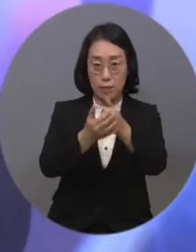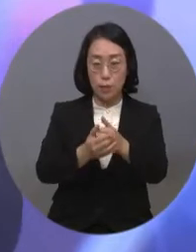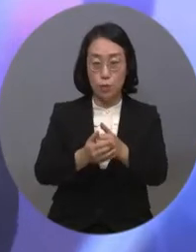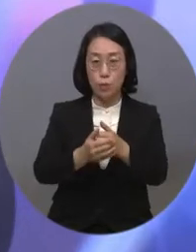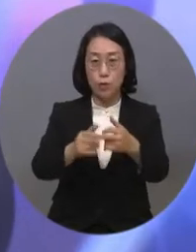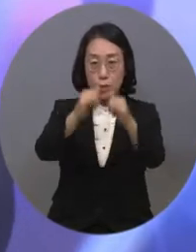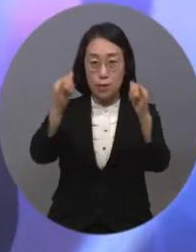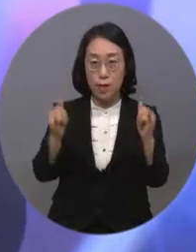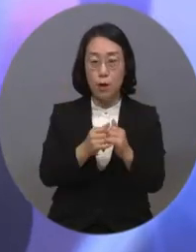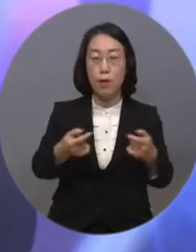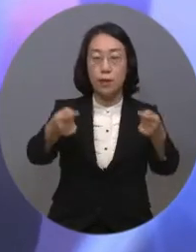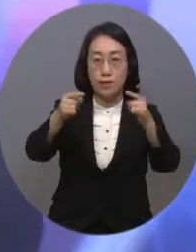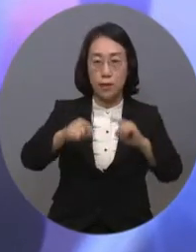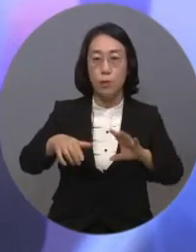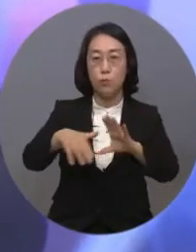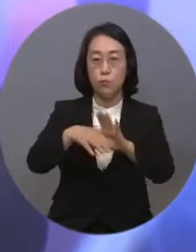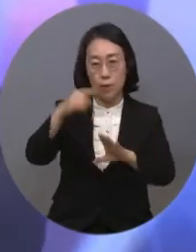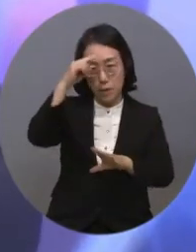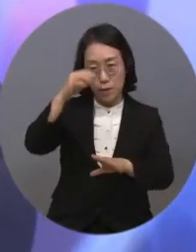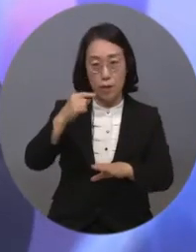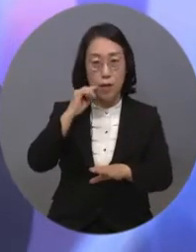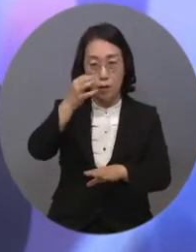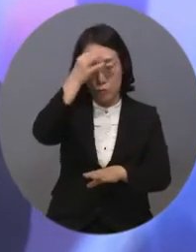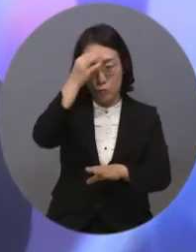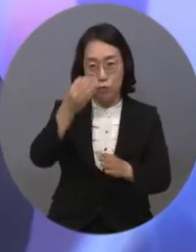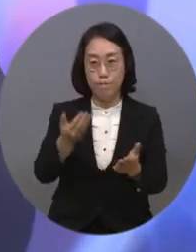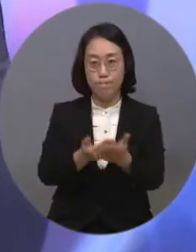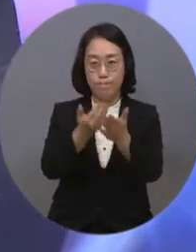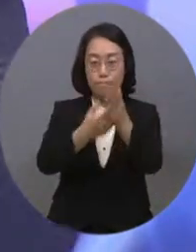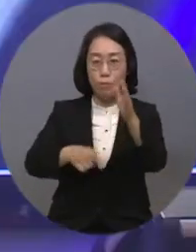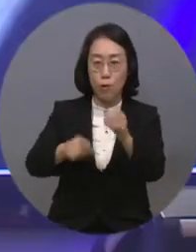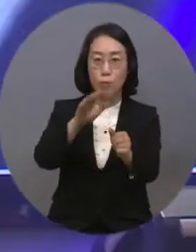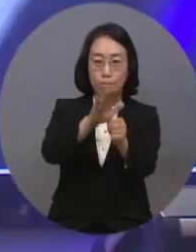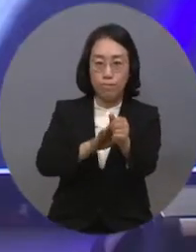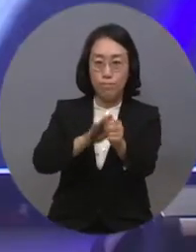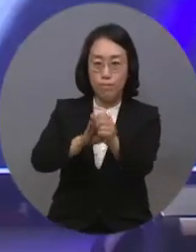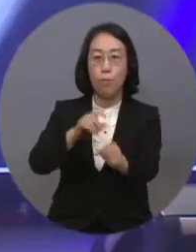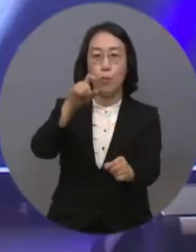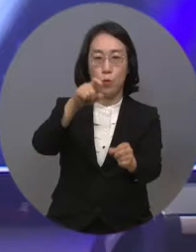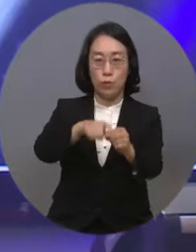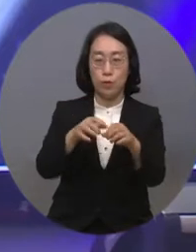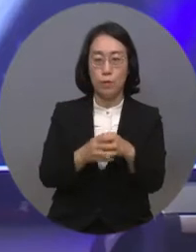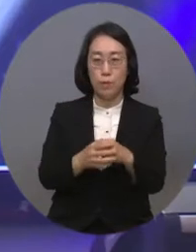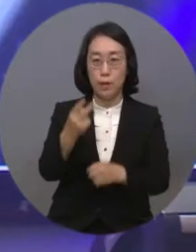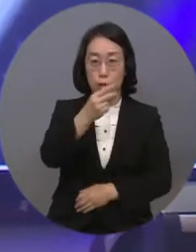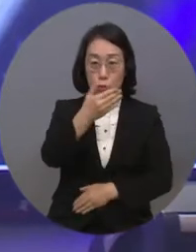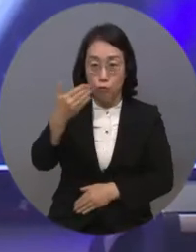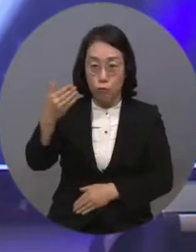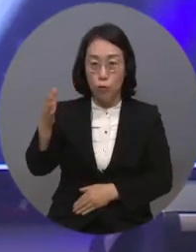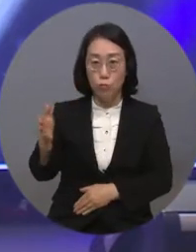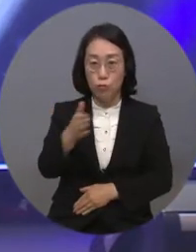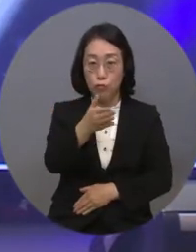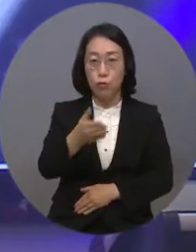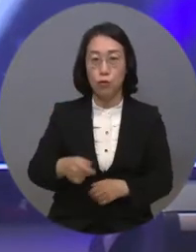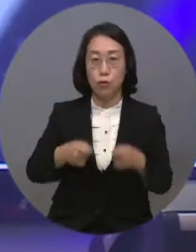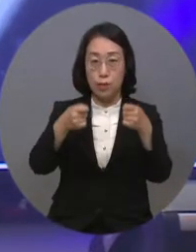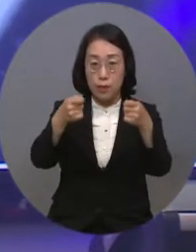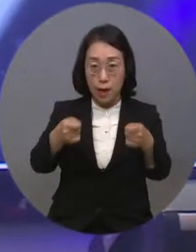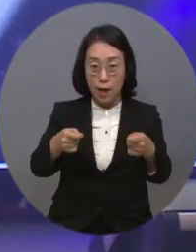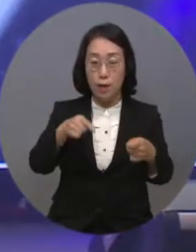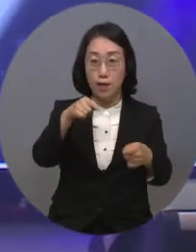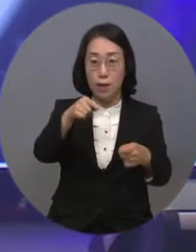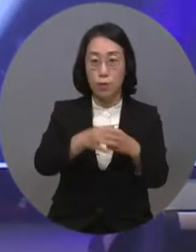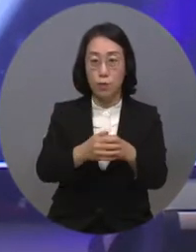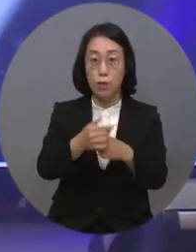사회참여 확대와 문화예술 발전에 기여하기 위해 마련됐습니다. 지난 2009년부터는 유공자에게 주어지는